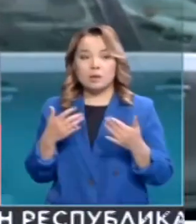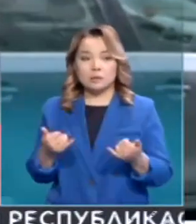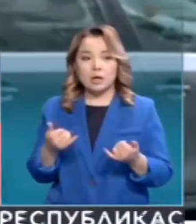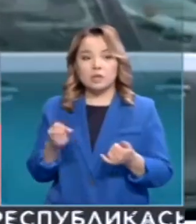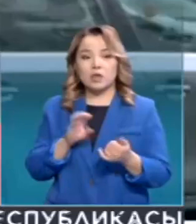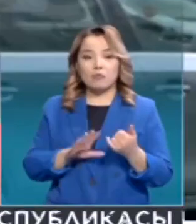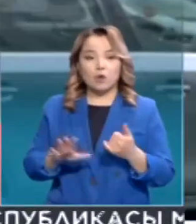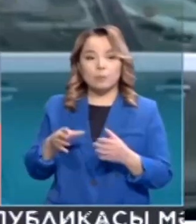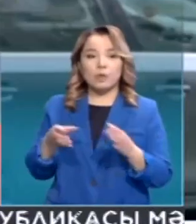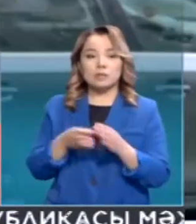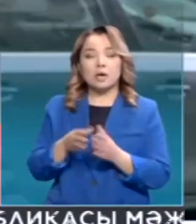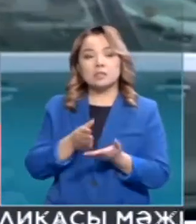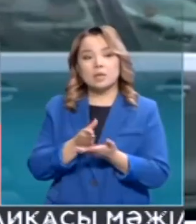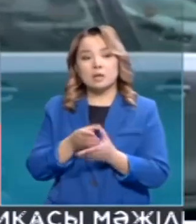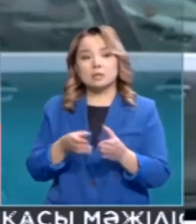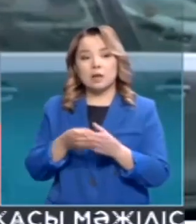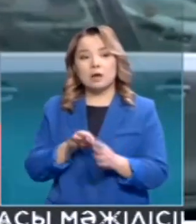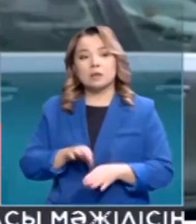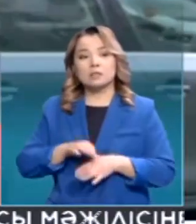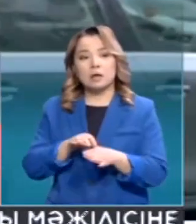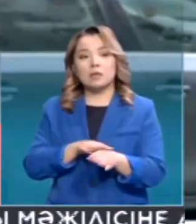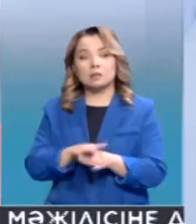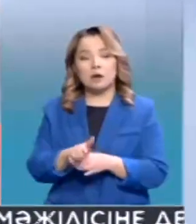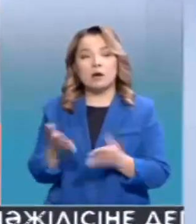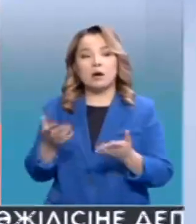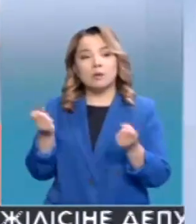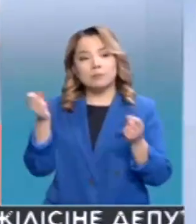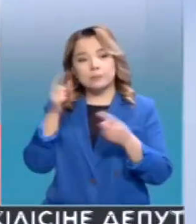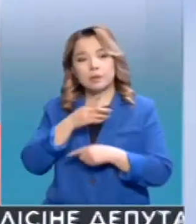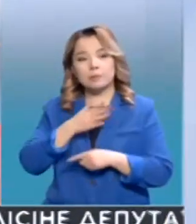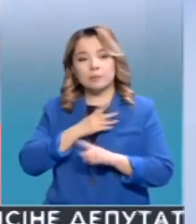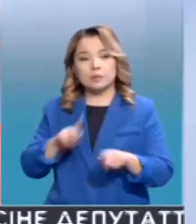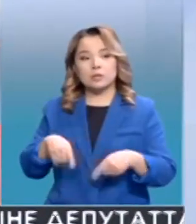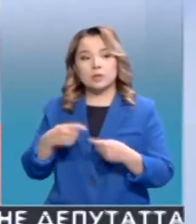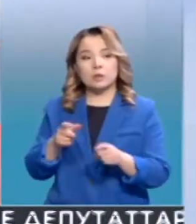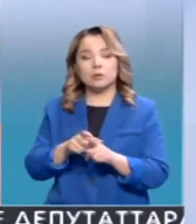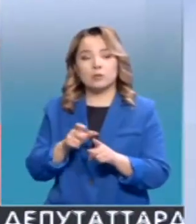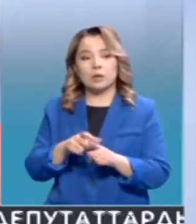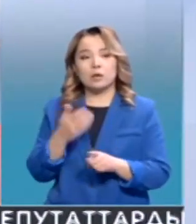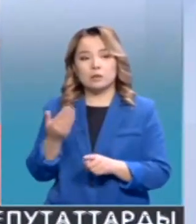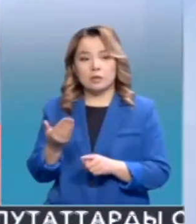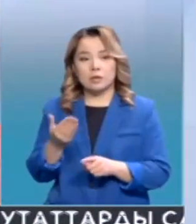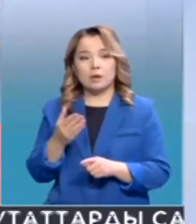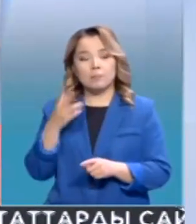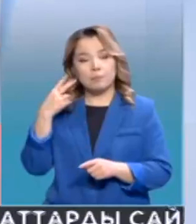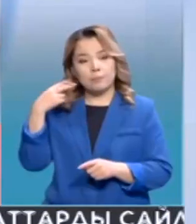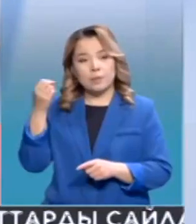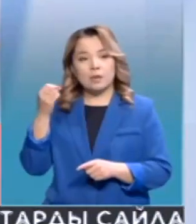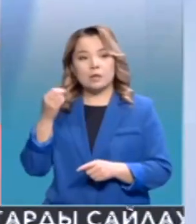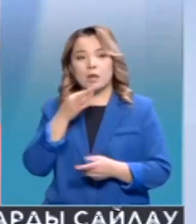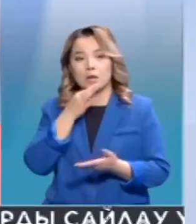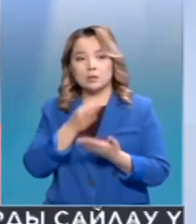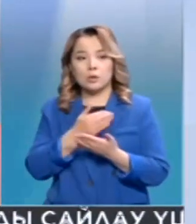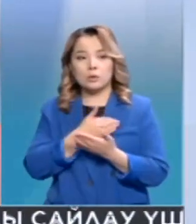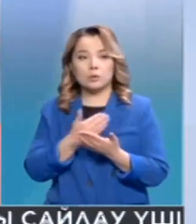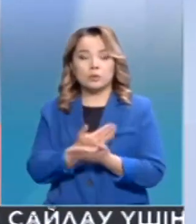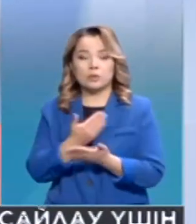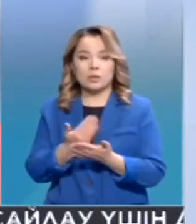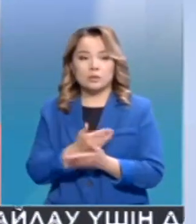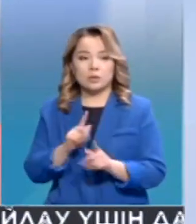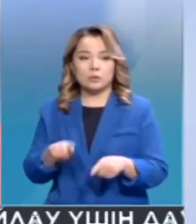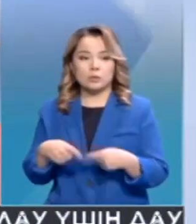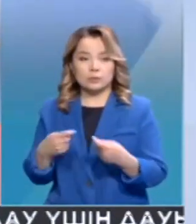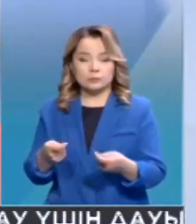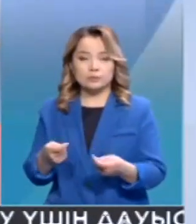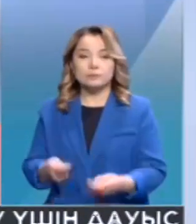Енді Еуропада саяси науқан қалай өтіп жатыр екен, оны білу үшін мен сөз кезегін Бельгиядағы әріптесім Нұрсұлу Қасымға